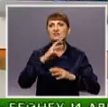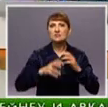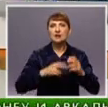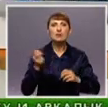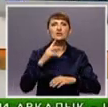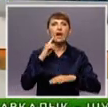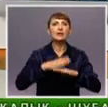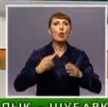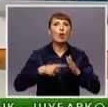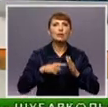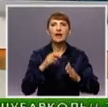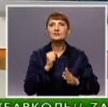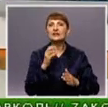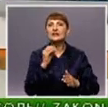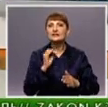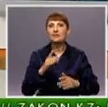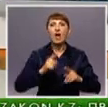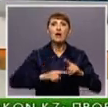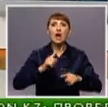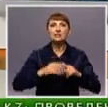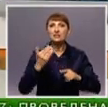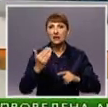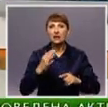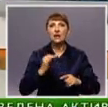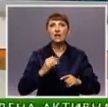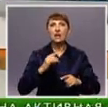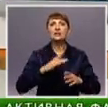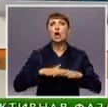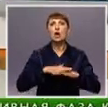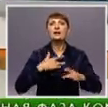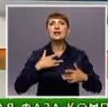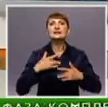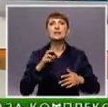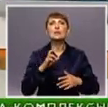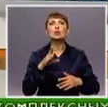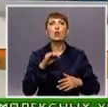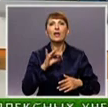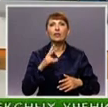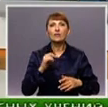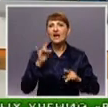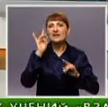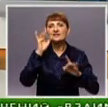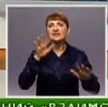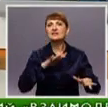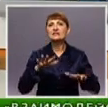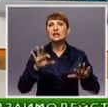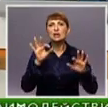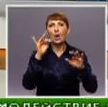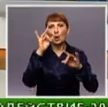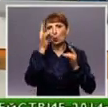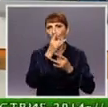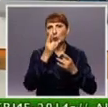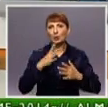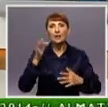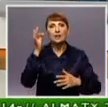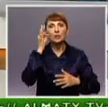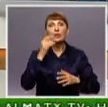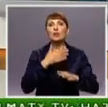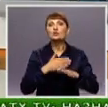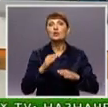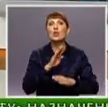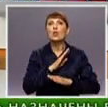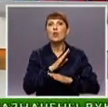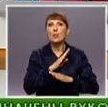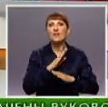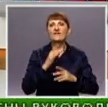аким города Ахметжан Есимов, родные артиста, народная артистка Бибигуль Тулегенова и известные деятели культуры. Напомню, с момента ухода